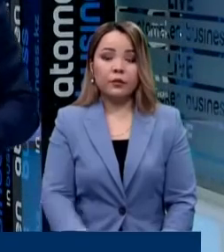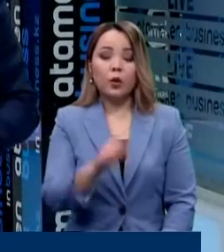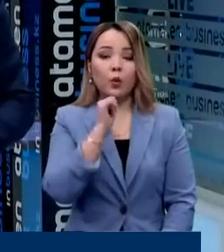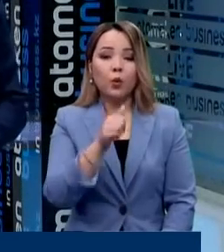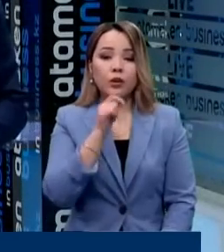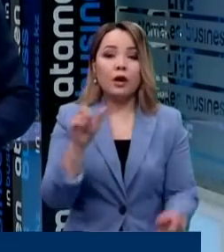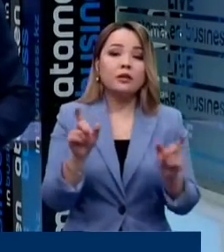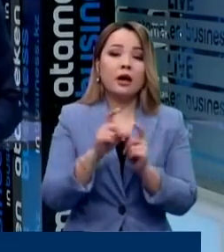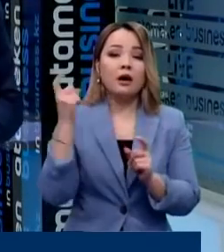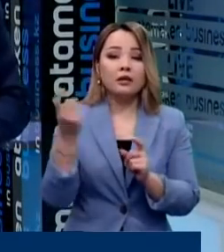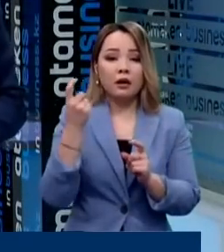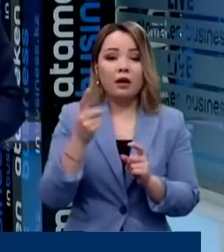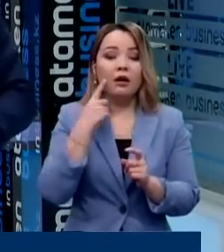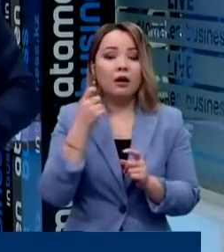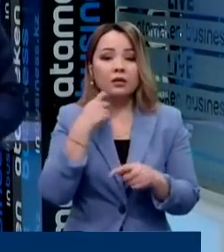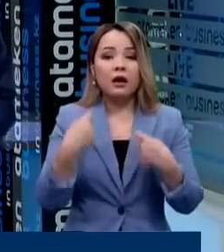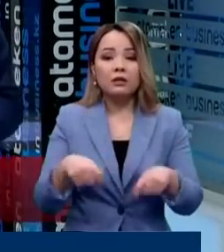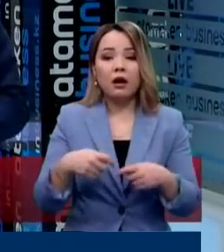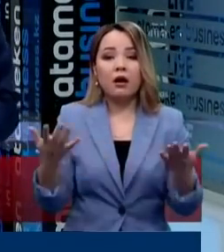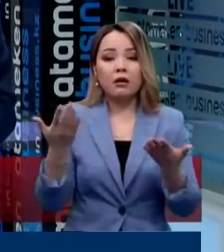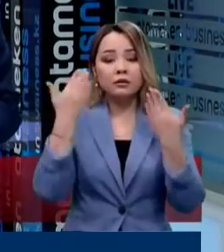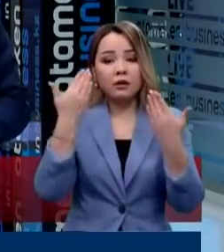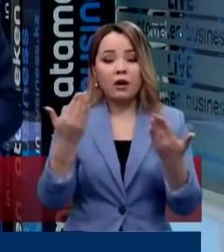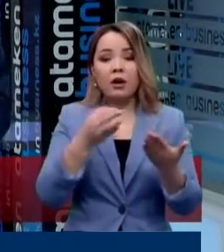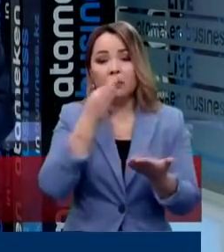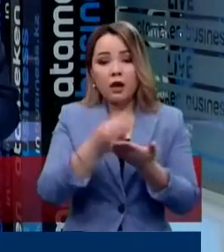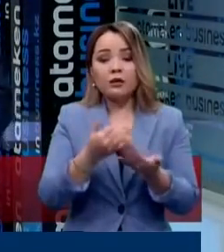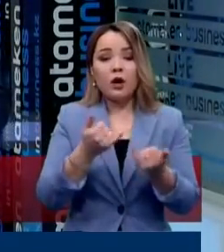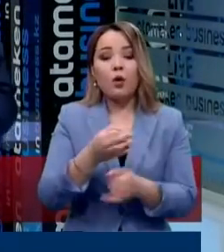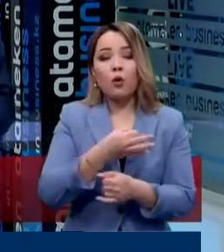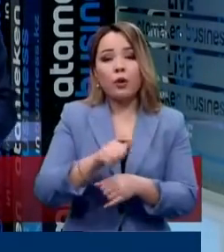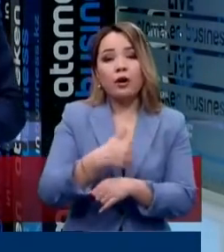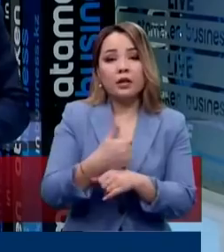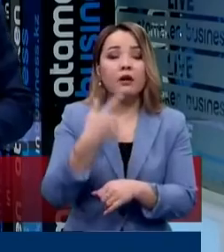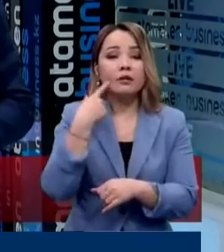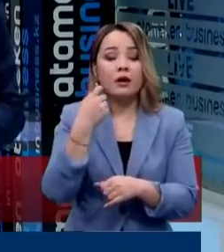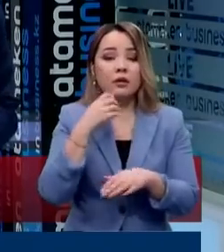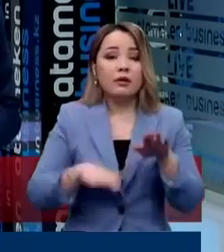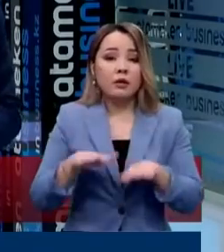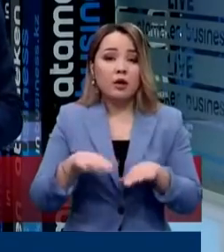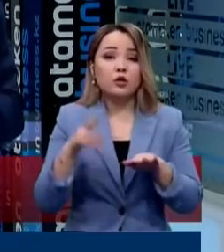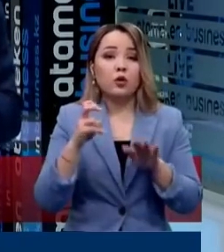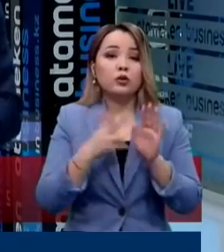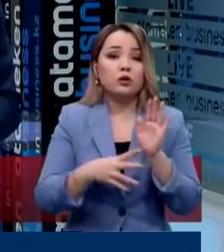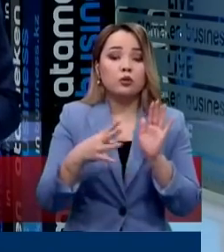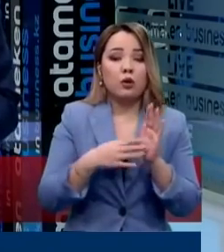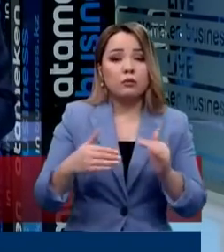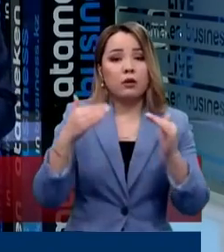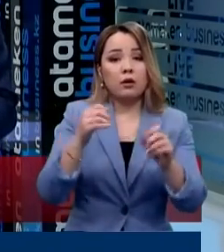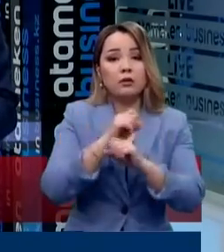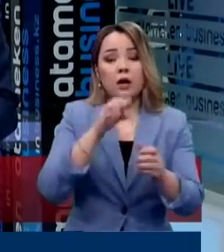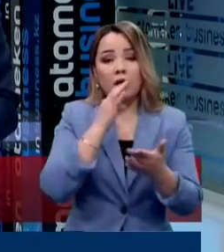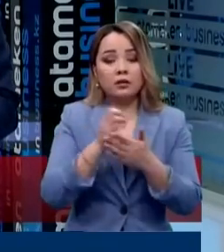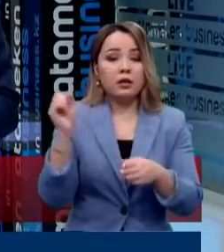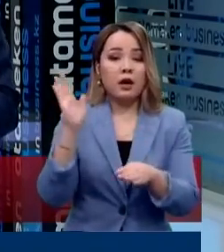Қостанайда дүкен иелері қантты қалай сатарын білмейді. Ал облыс әкімі шекердің келісін 289 теңгеден асырмау жөнінде